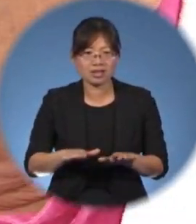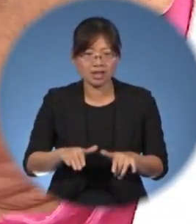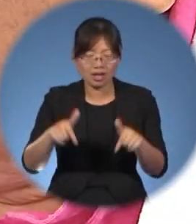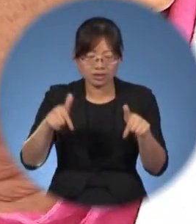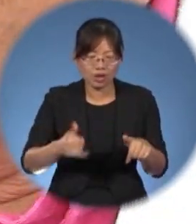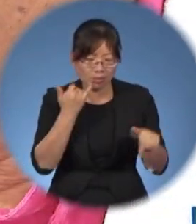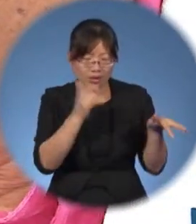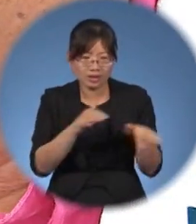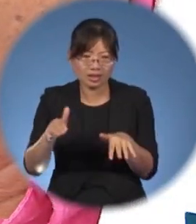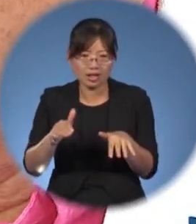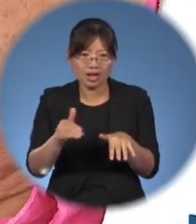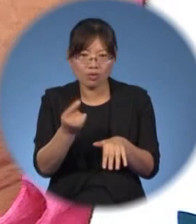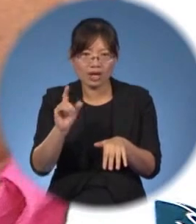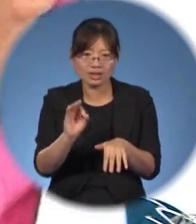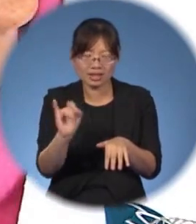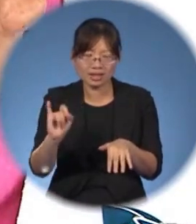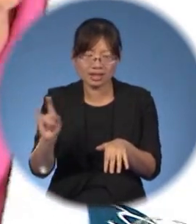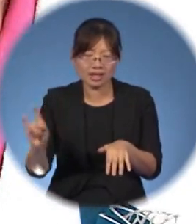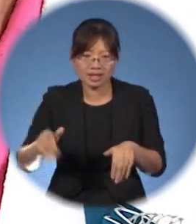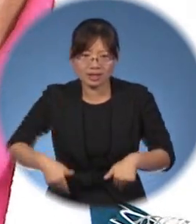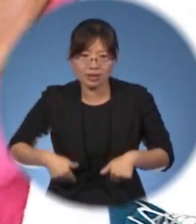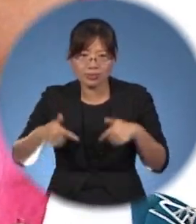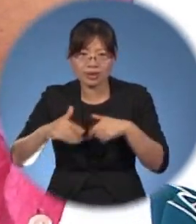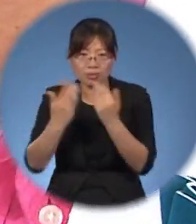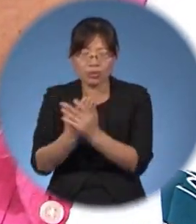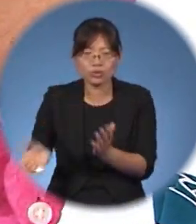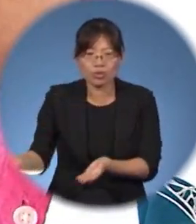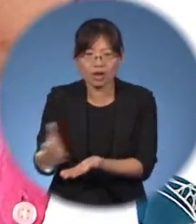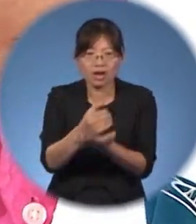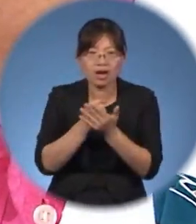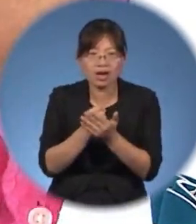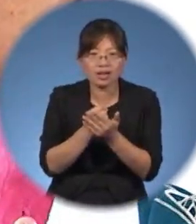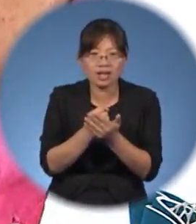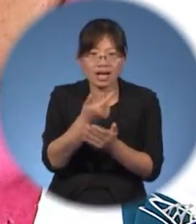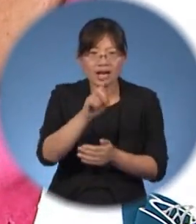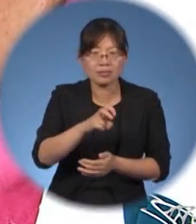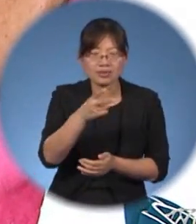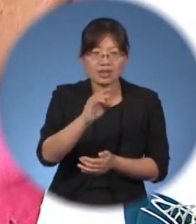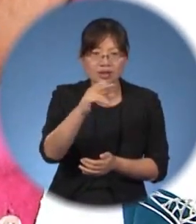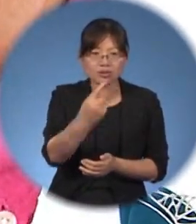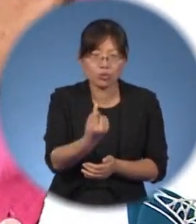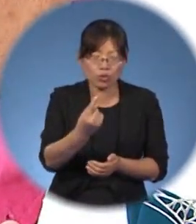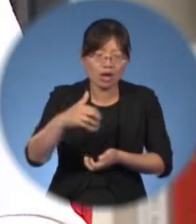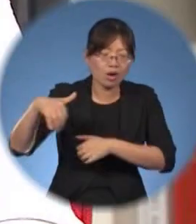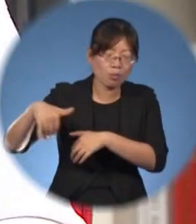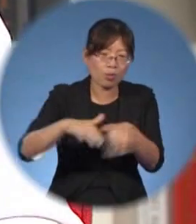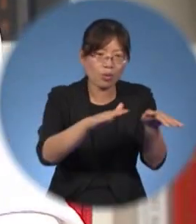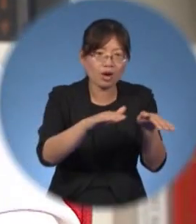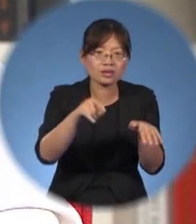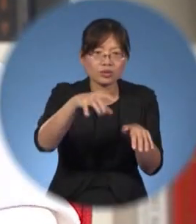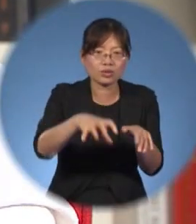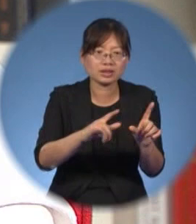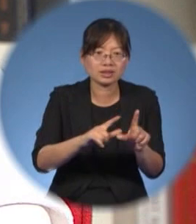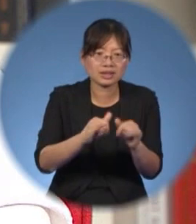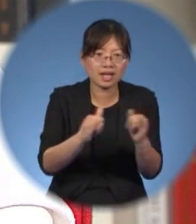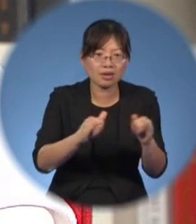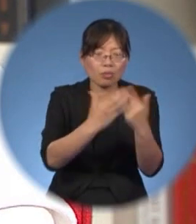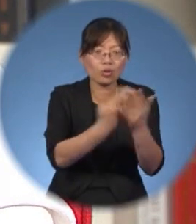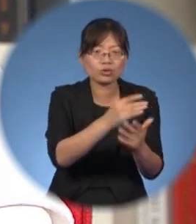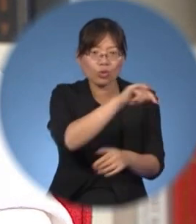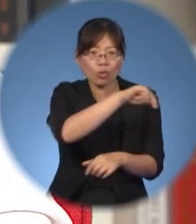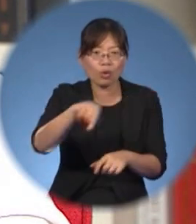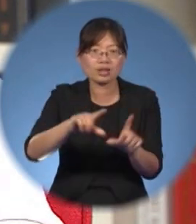바다 쪽은 황해남도는 전부 걷어가지고 황경도 쪽으로 보내고, 거기 사람들이 전부 여기 와서 하는 거야. 예, 예,